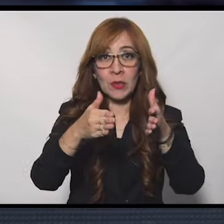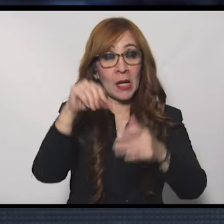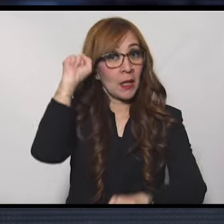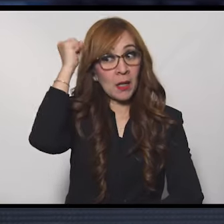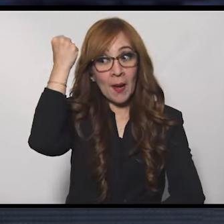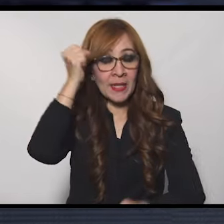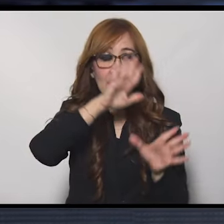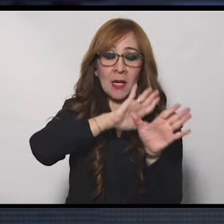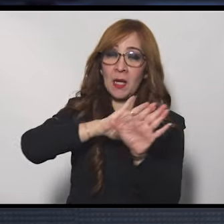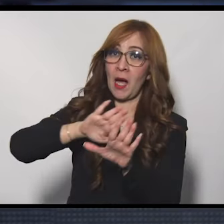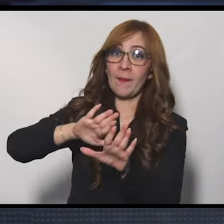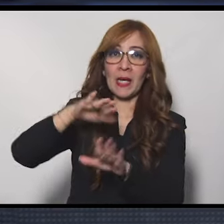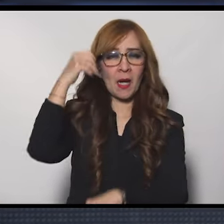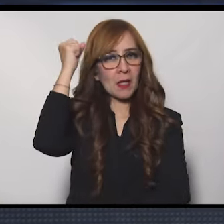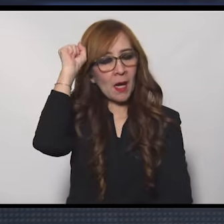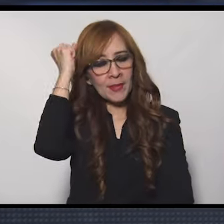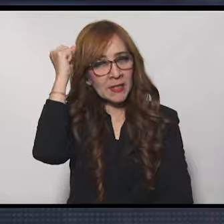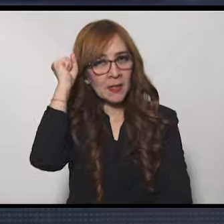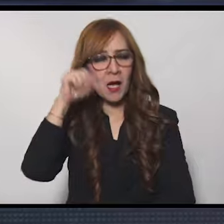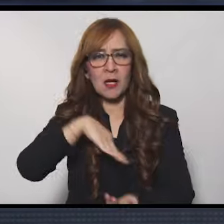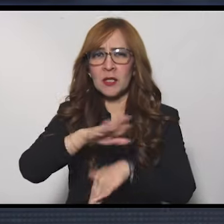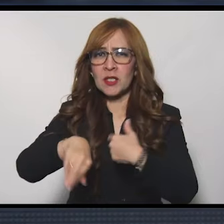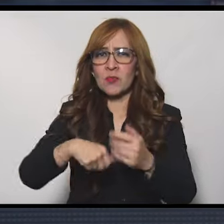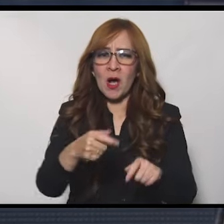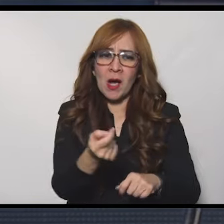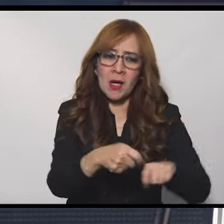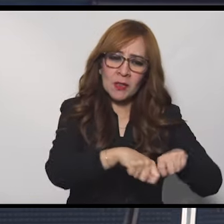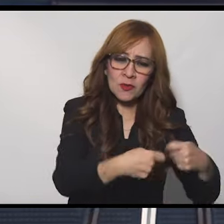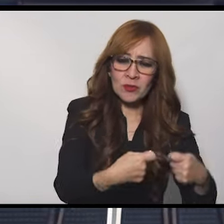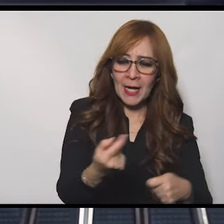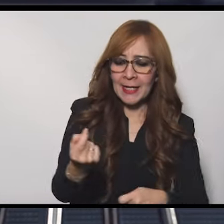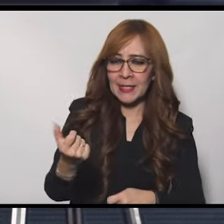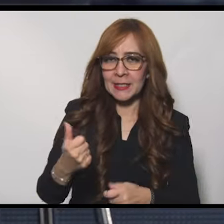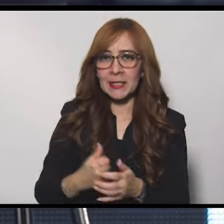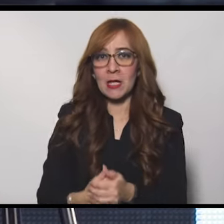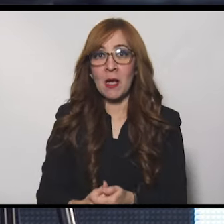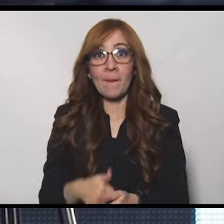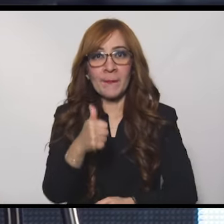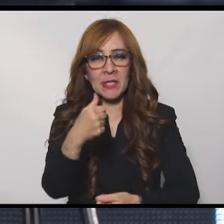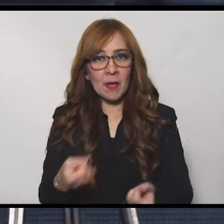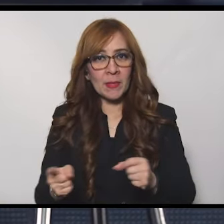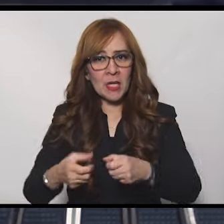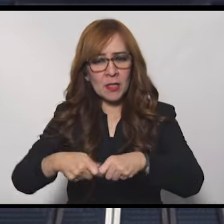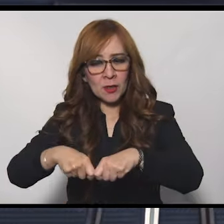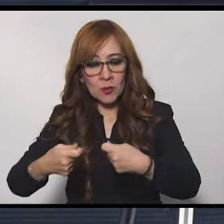bisa diabaikan. Every small cracks have a potential to become a bigger cracks.